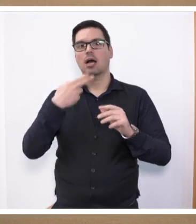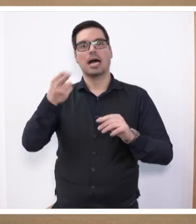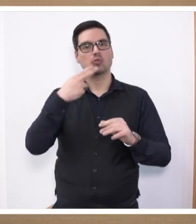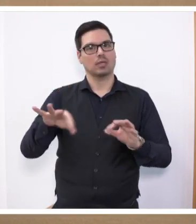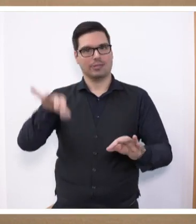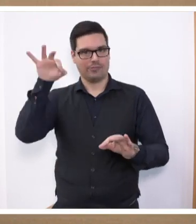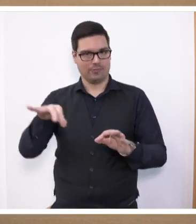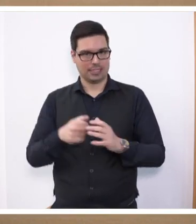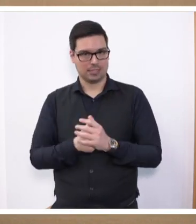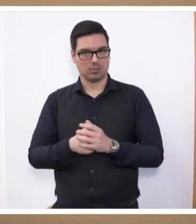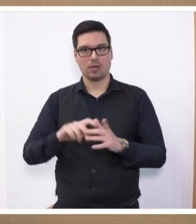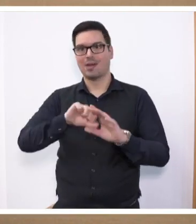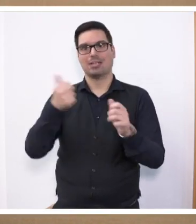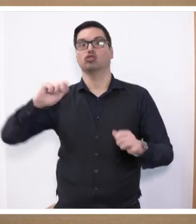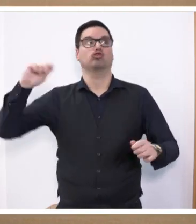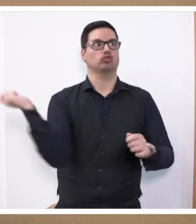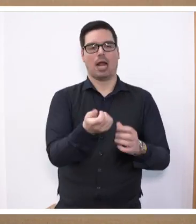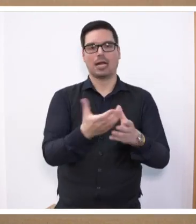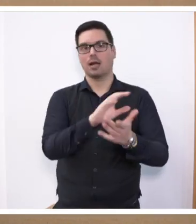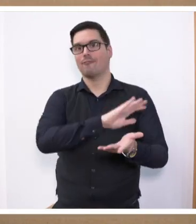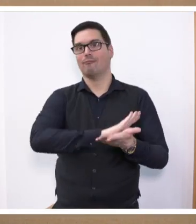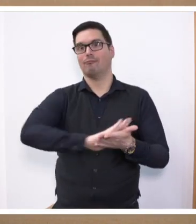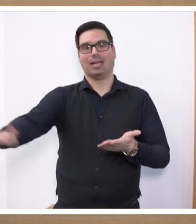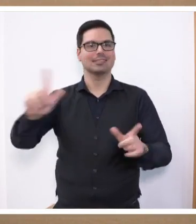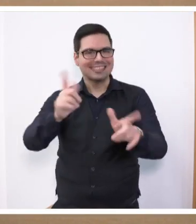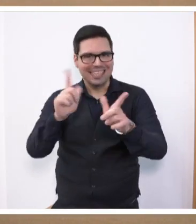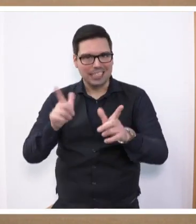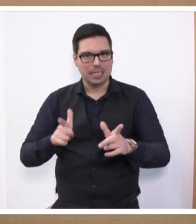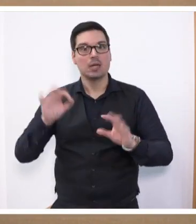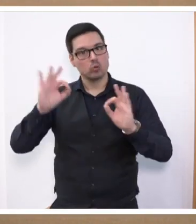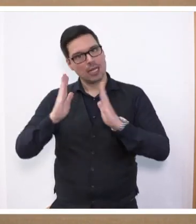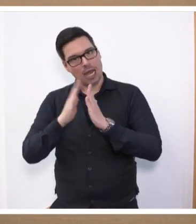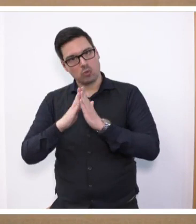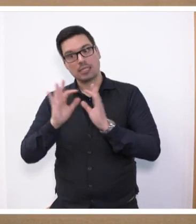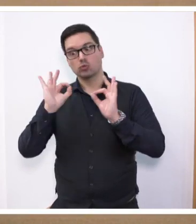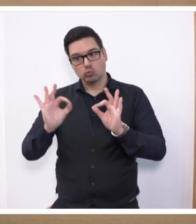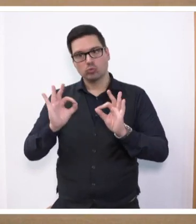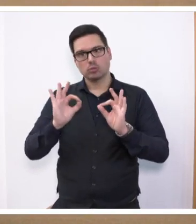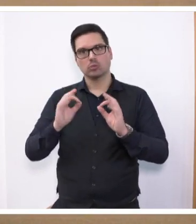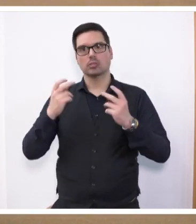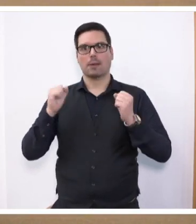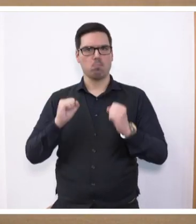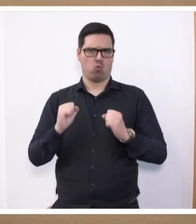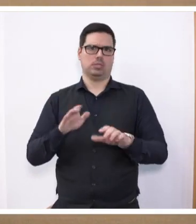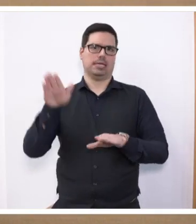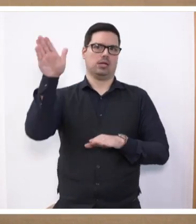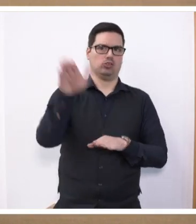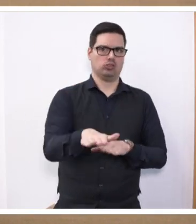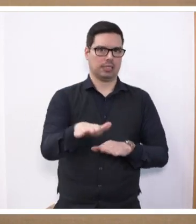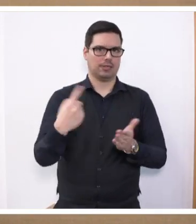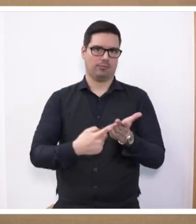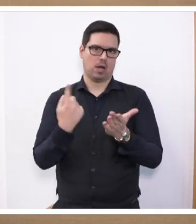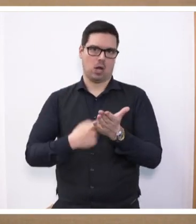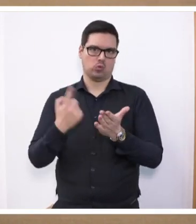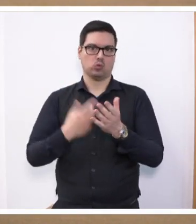und auf einen Schlag lösen können. Das ist vollkommen klar, aber dieser Haushalt, er ist ein guter und auch ein mutiger Schritt für die Lösung dieser